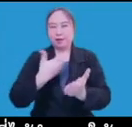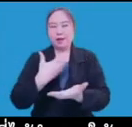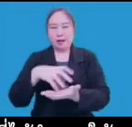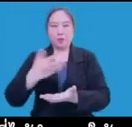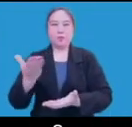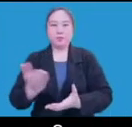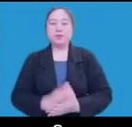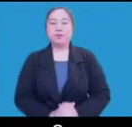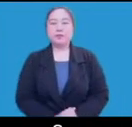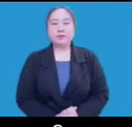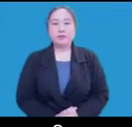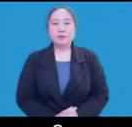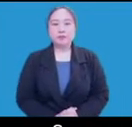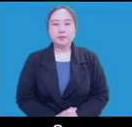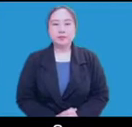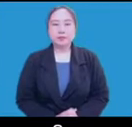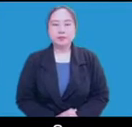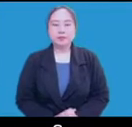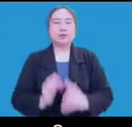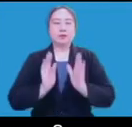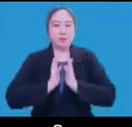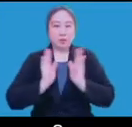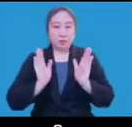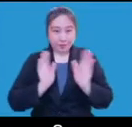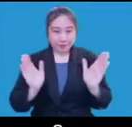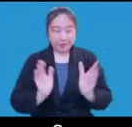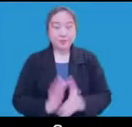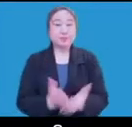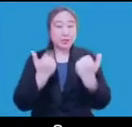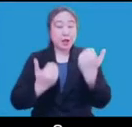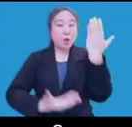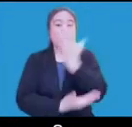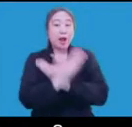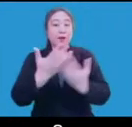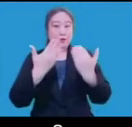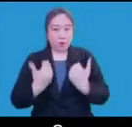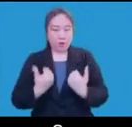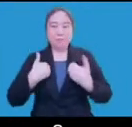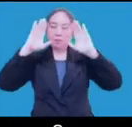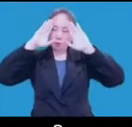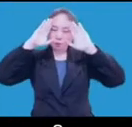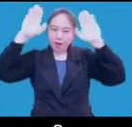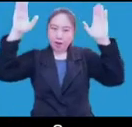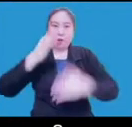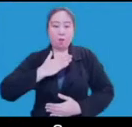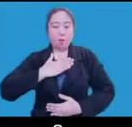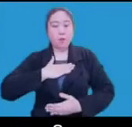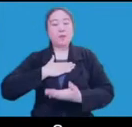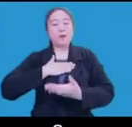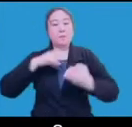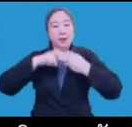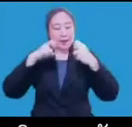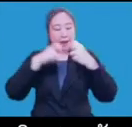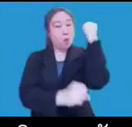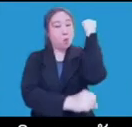างครับเรียนเชิญ ครับขอบคุณครับก็ขอถือโอกาสนี้นะครับเป็นการแชร์ประสบการณ์ในการ